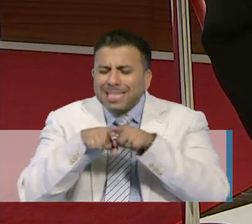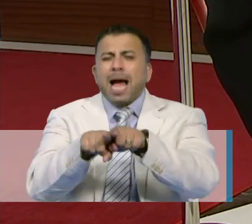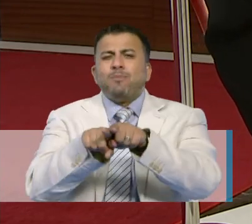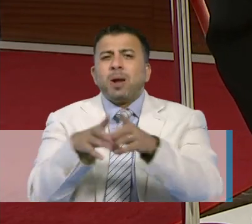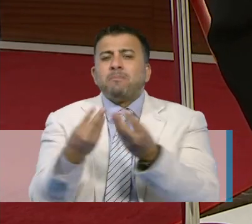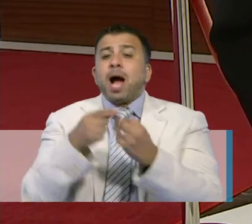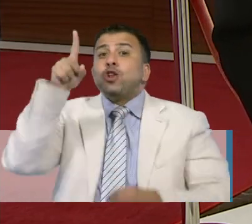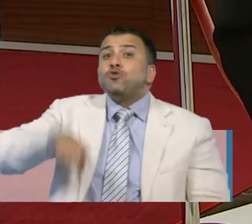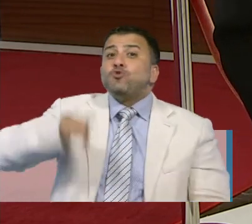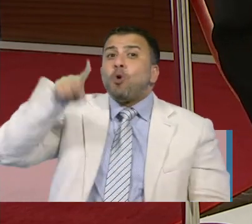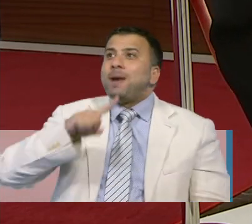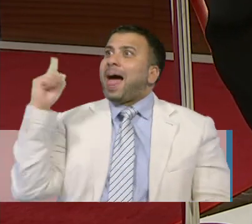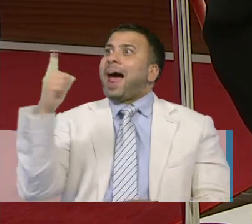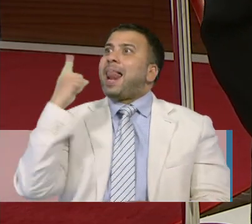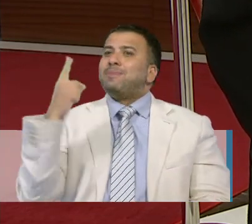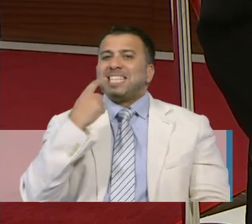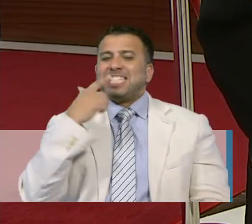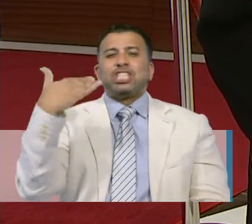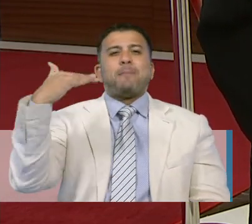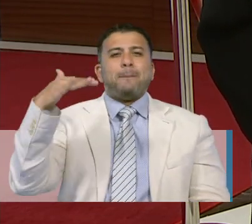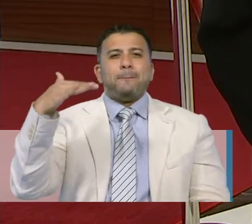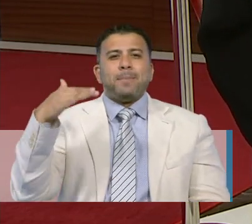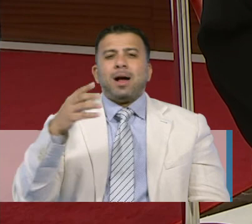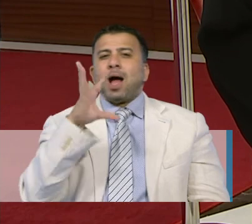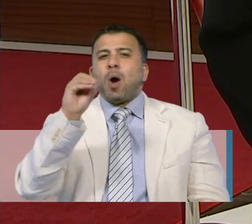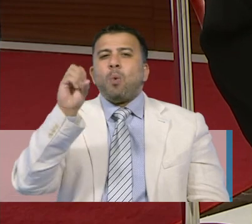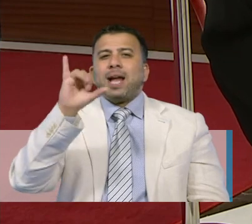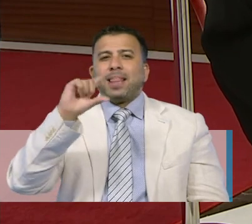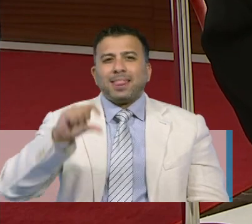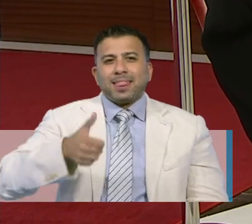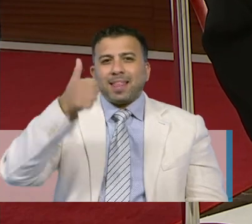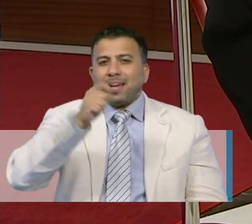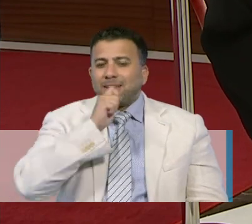اليوم العالمي للشباب. لأخبار الدار هويدا الشرقي الشارقة.